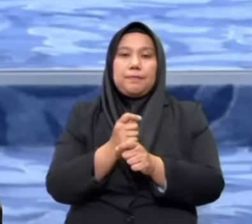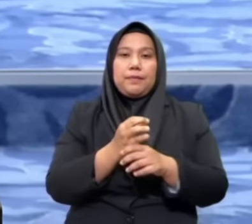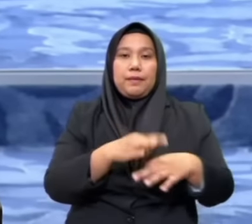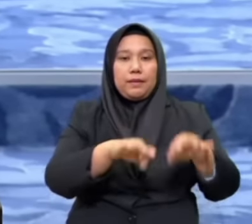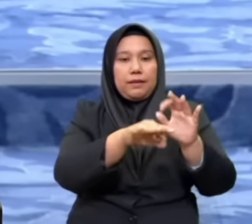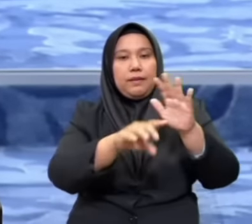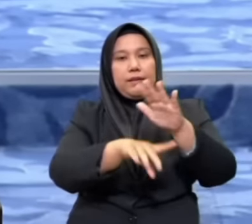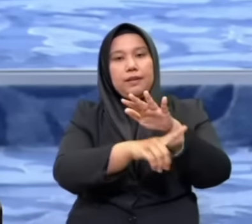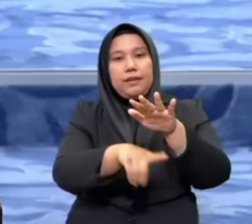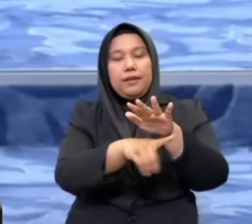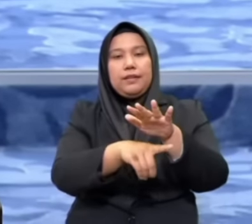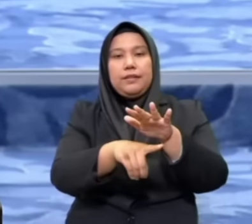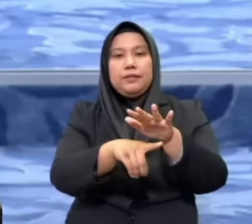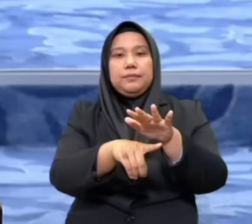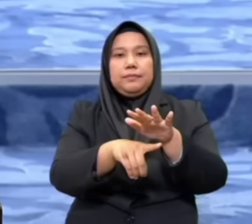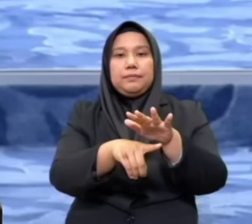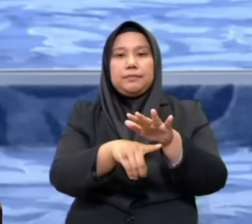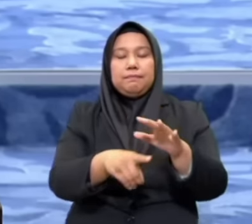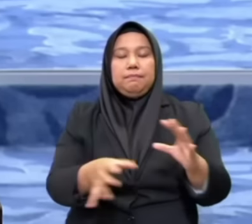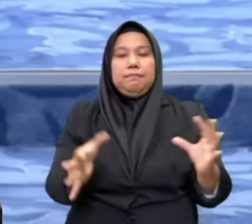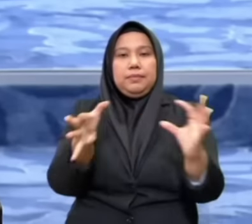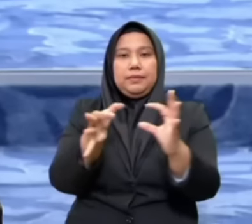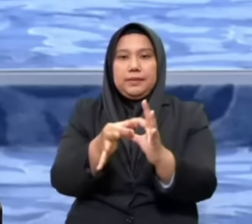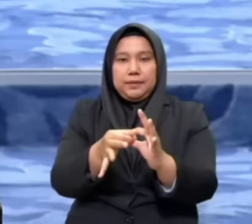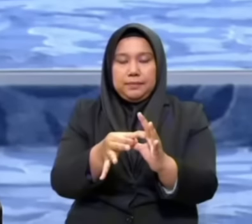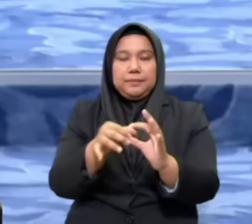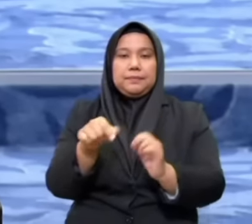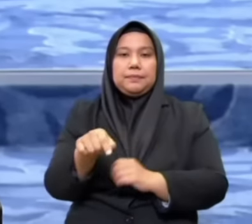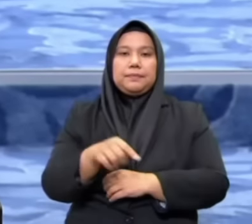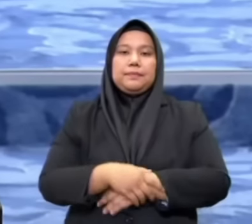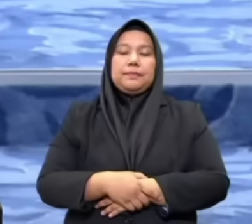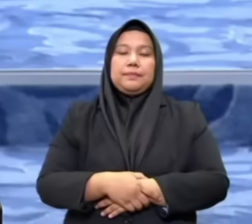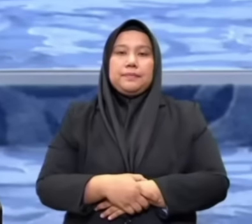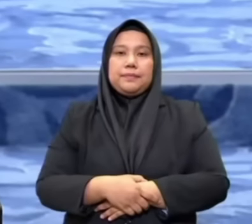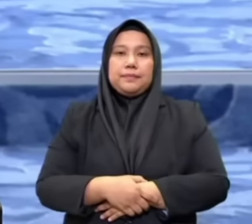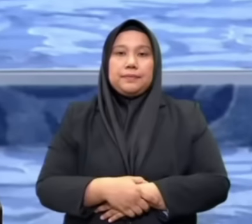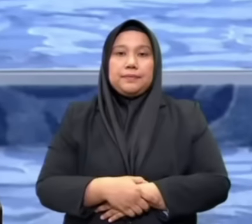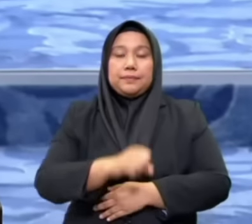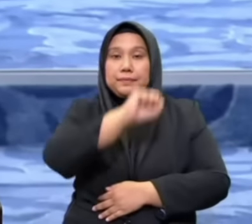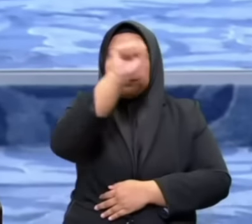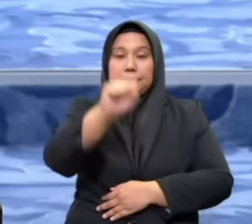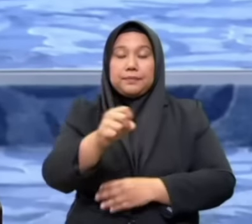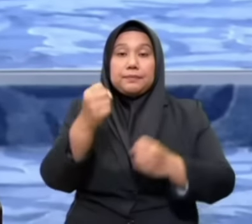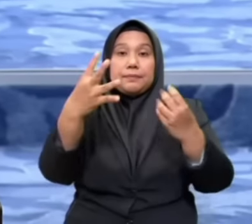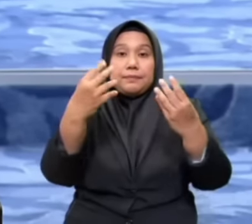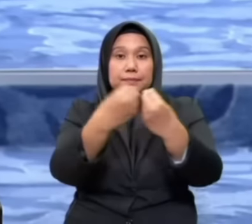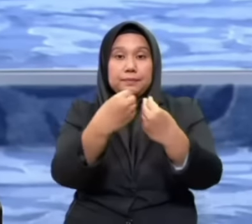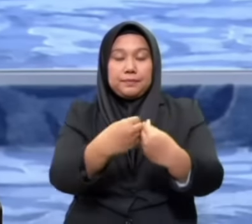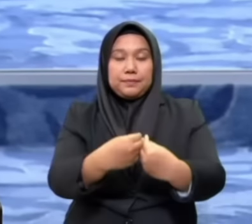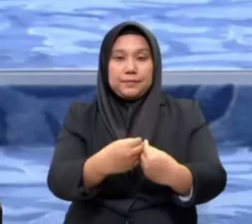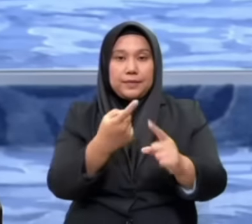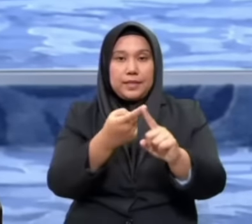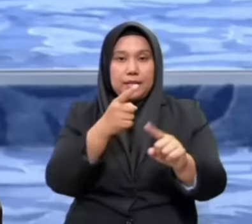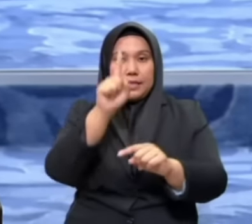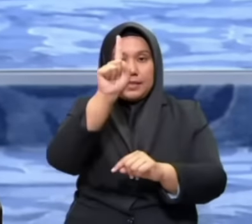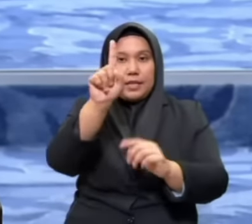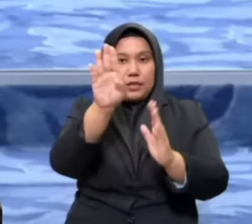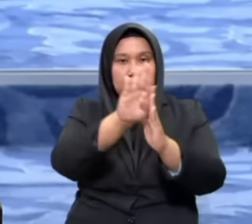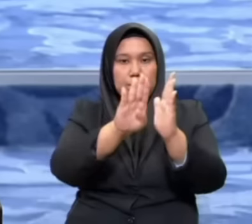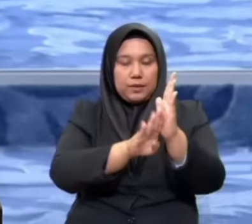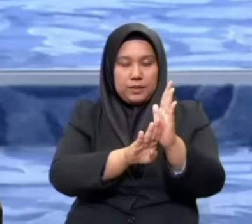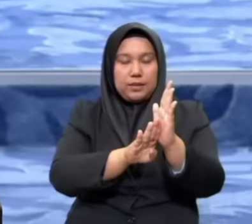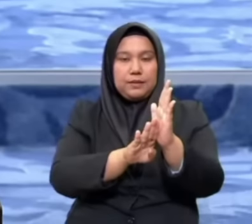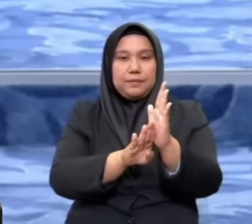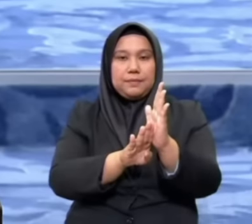dan dasar daripada penggabungan ini. Soal berapa jumlah satu dari satu bilion itu, saya minta